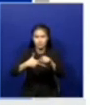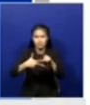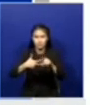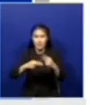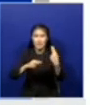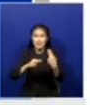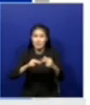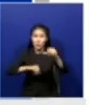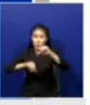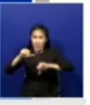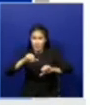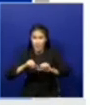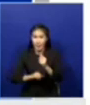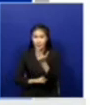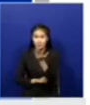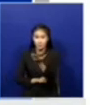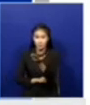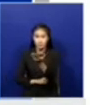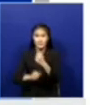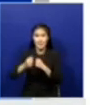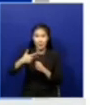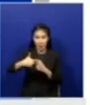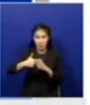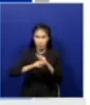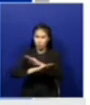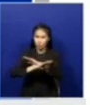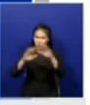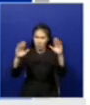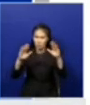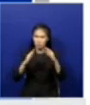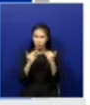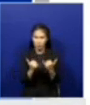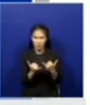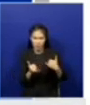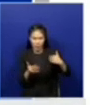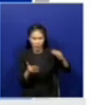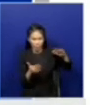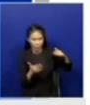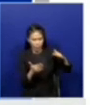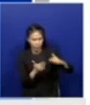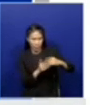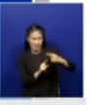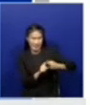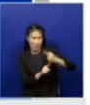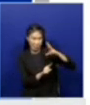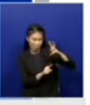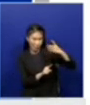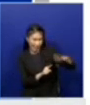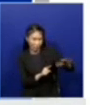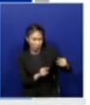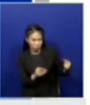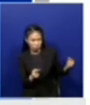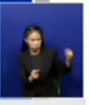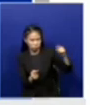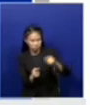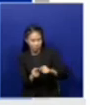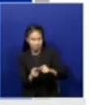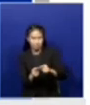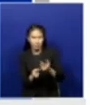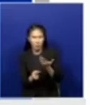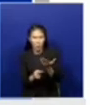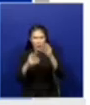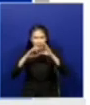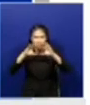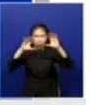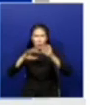ไกลโฟเซตขณะนี้เวลาผ่านมา6เดือนรัฐบาลได้ขยายเวลา